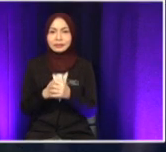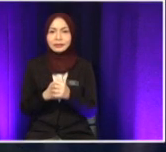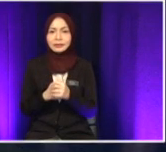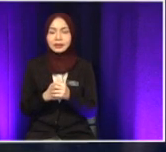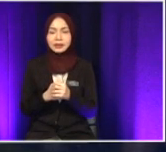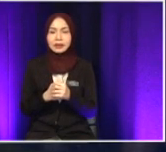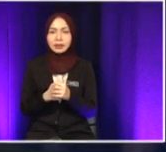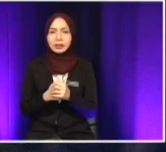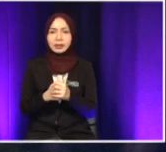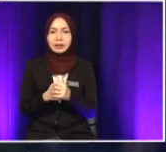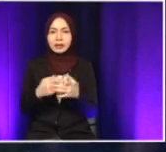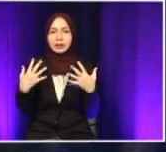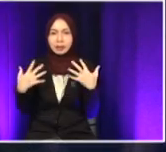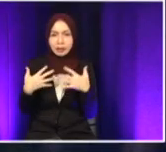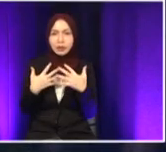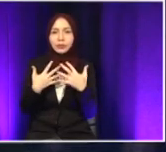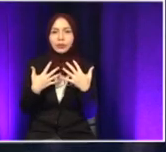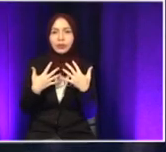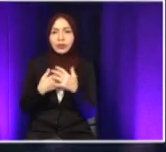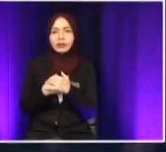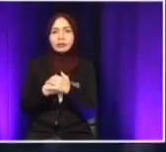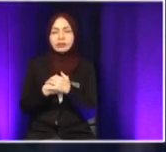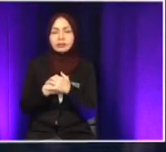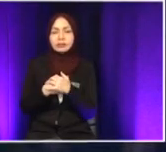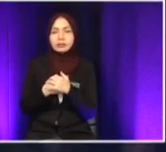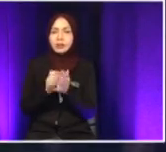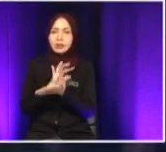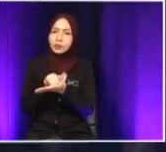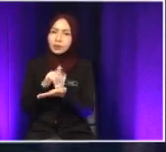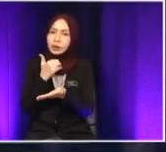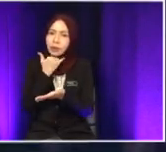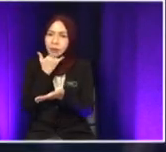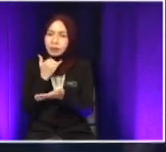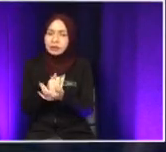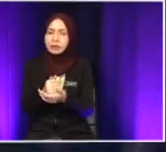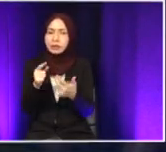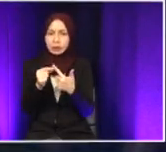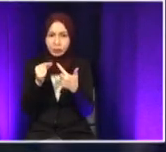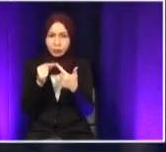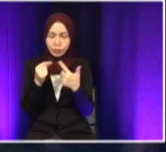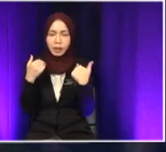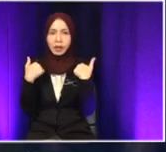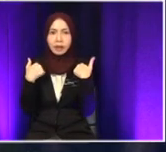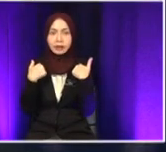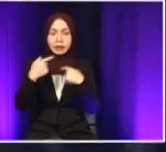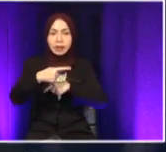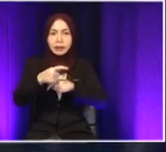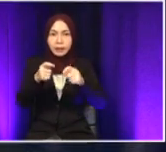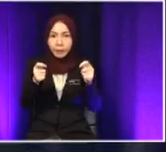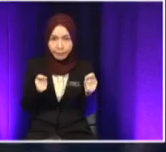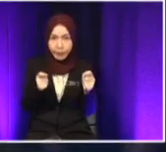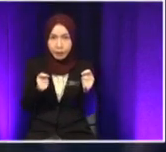tentang hiburan yang kedua bujuk berbagai pusat hiburan berapa